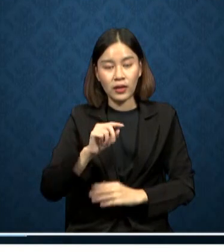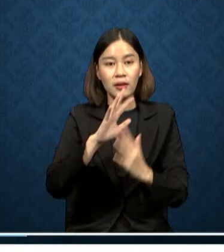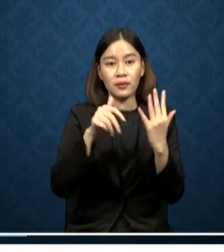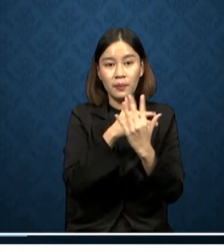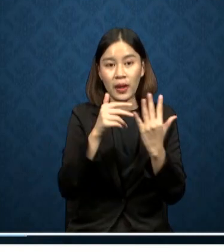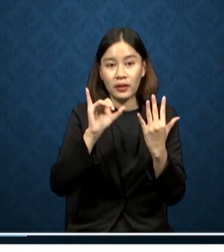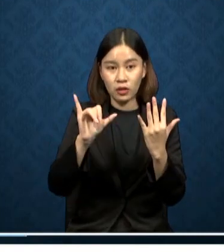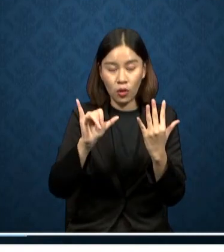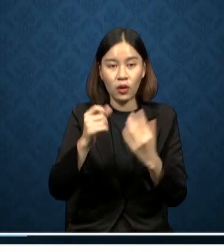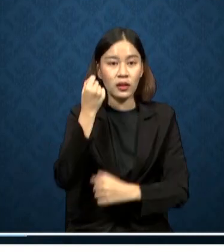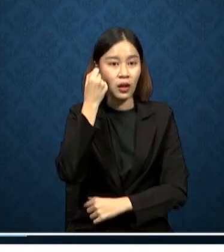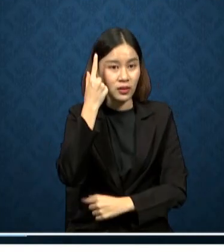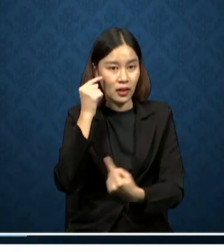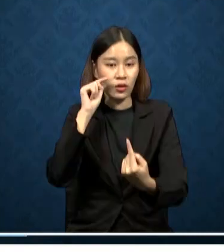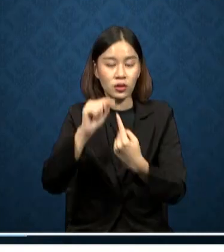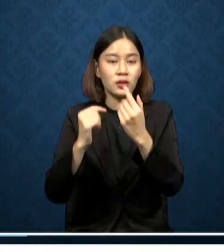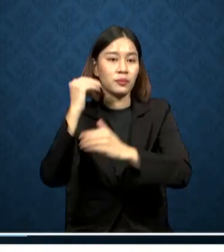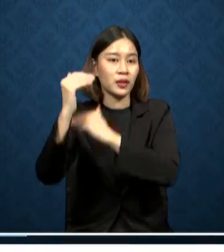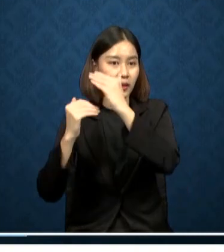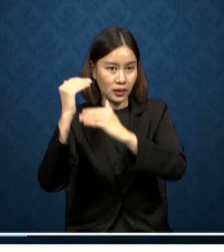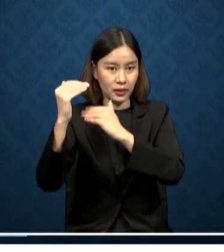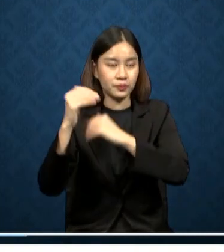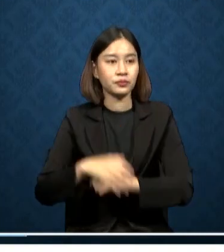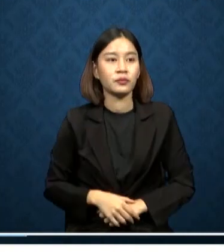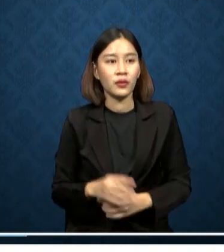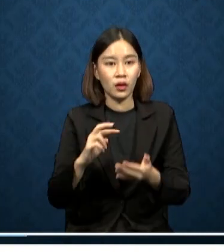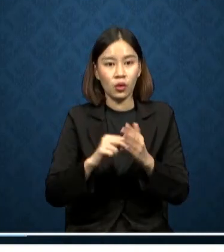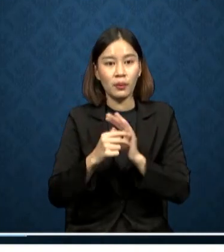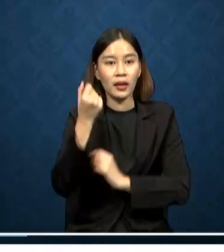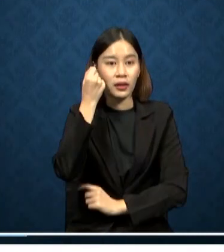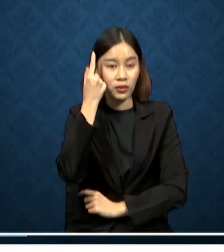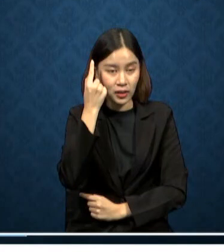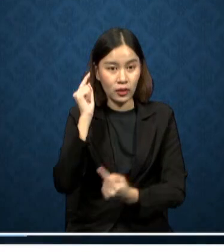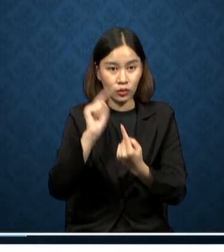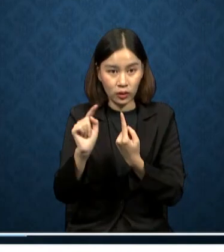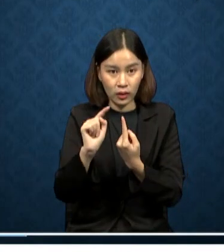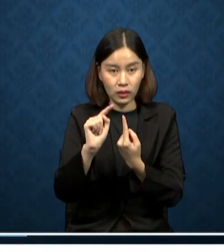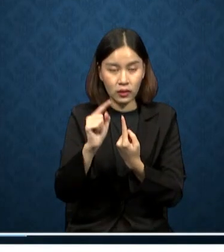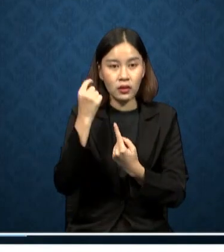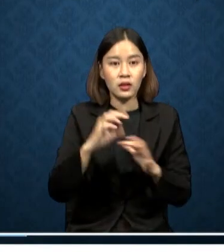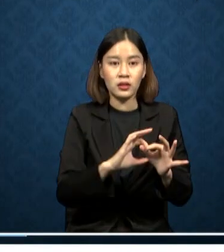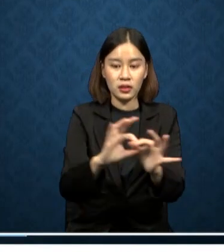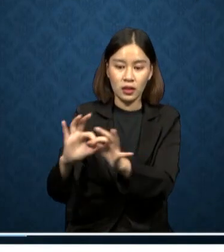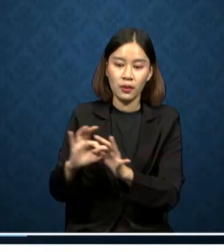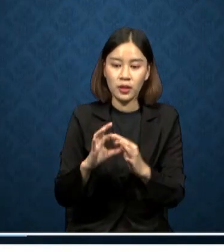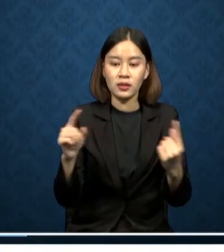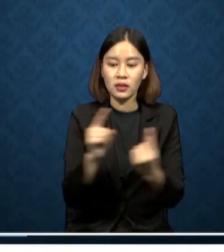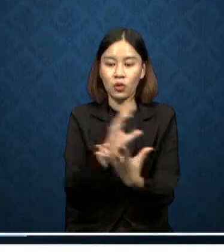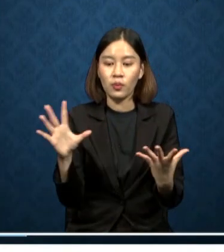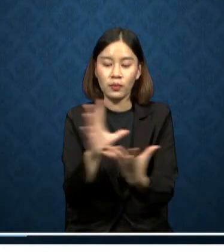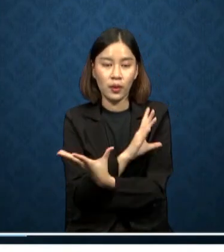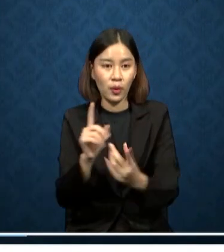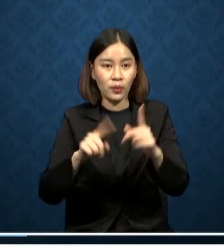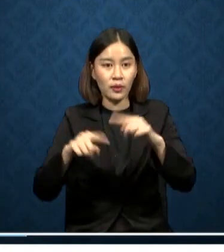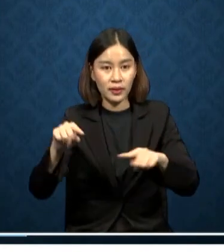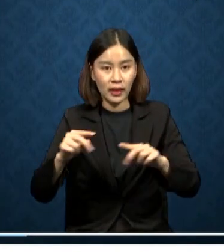านเข้าใจเข้าถึงพัฒนาคือการเข้าใจบริทความเชื่อมโยงของสัความผู้ภธรม